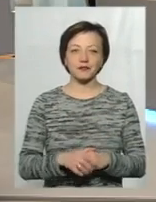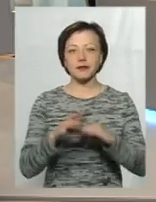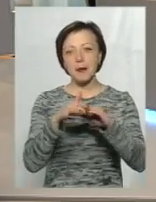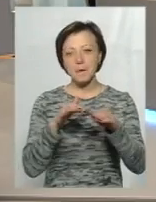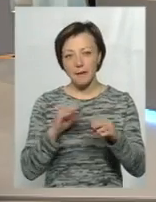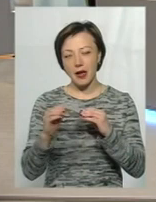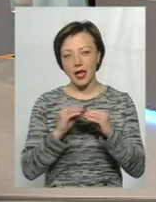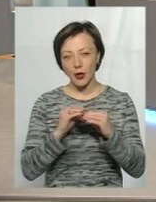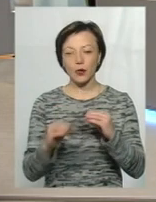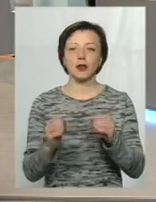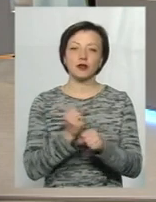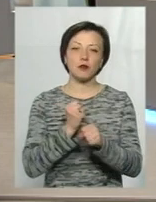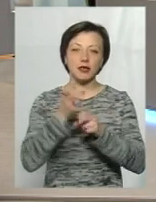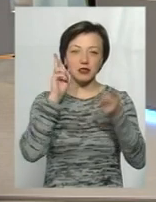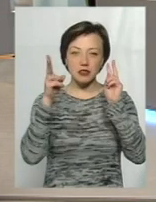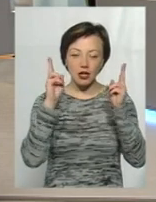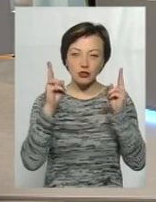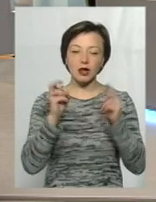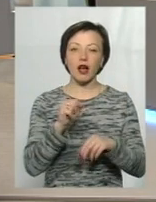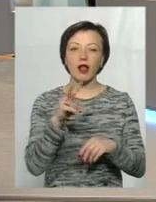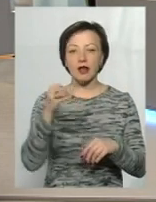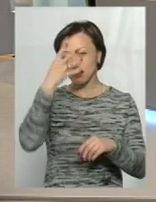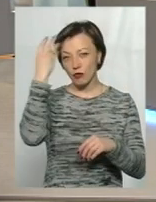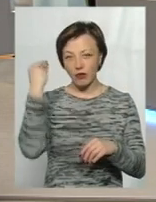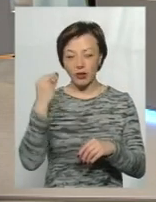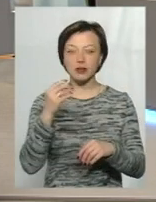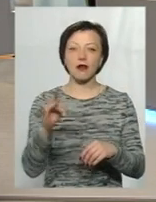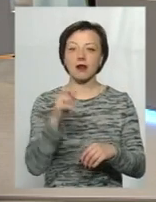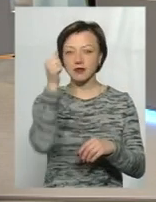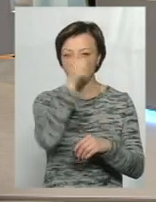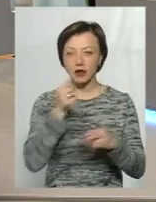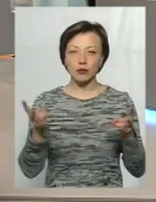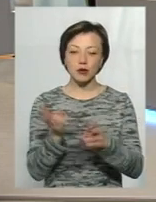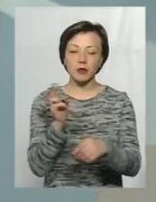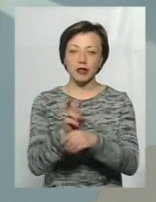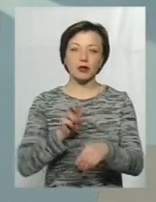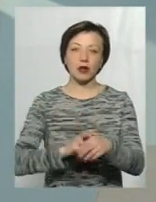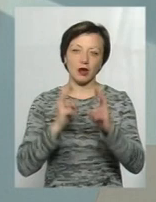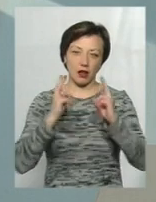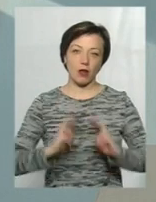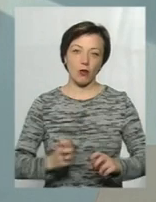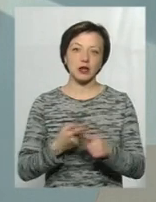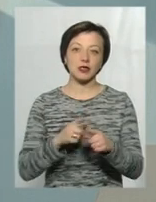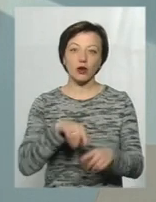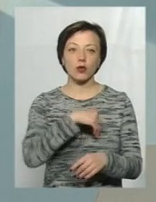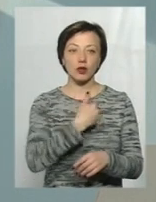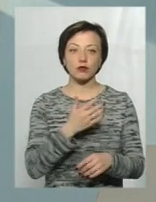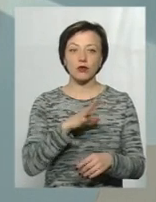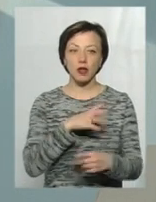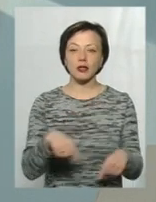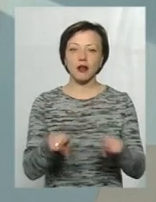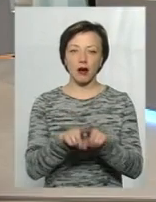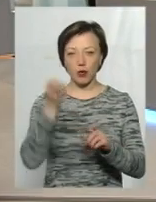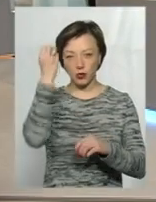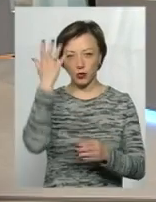то сходити, зробити зачіску. Про те, чому і забувають, що хоча б раз в рік необхідно прийти до лікаря на огляд. Це хотілося б, щоб була така ж